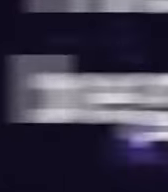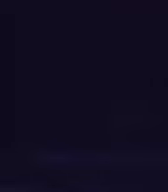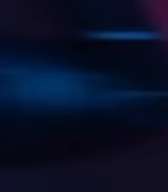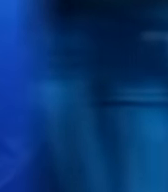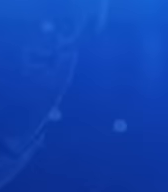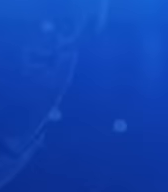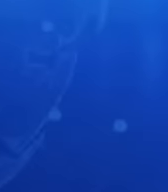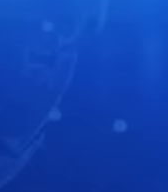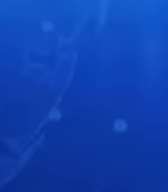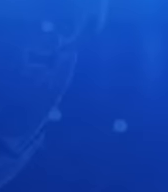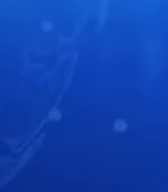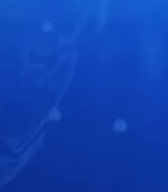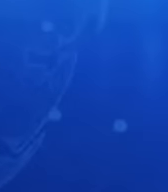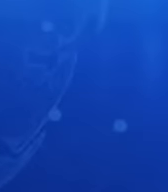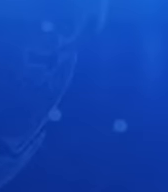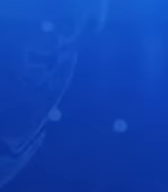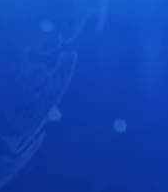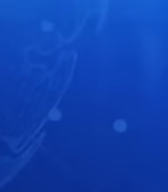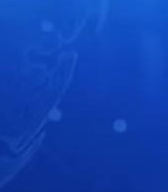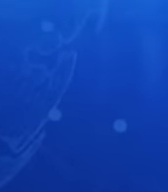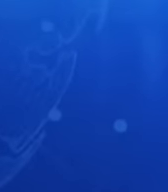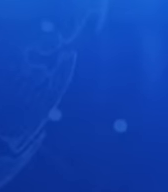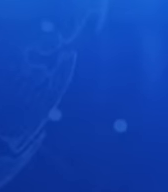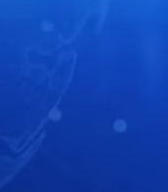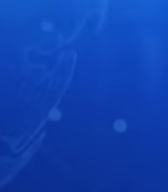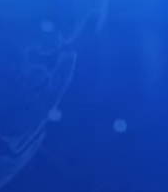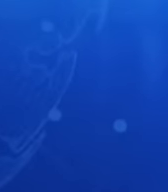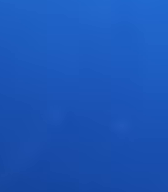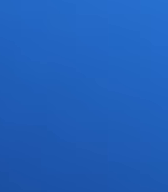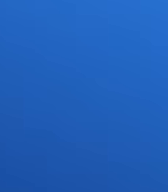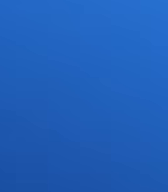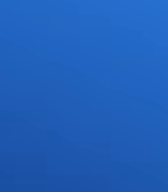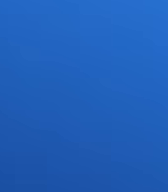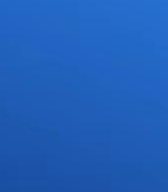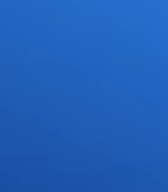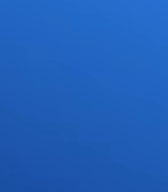today. Be the future when you access our digital hub.